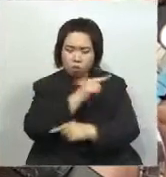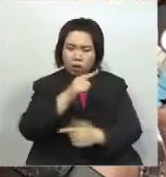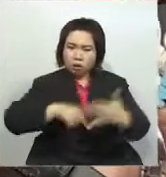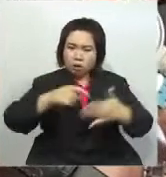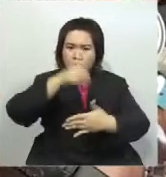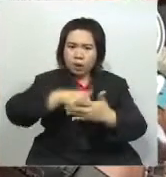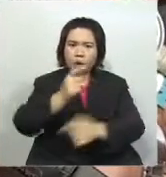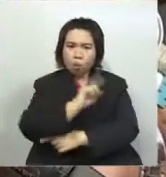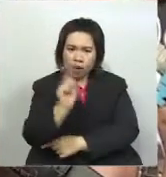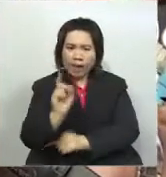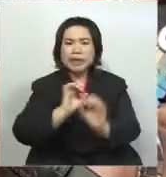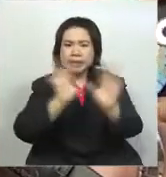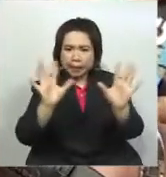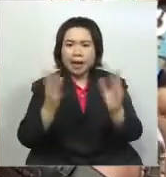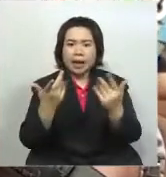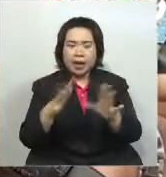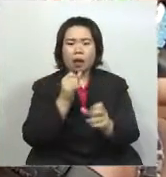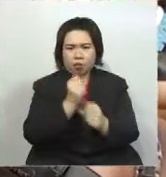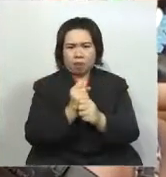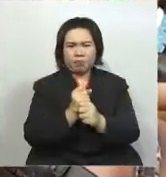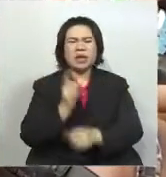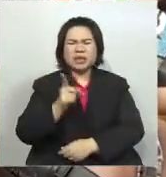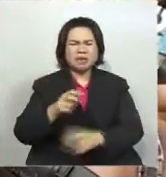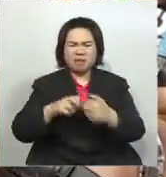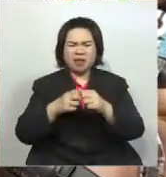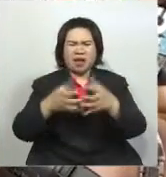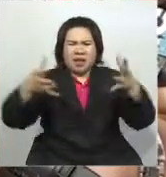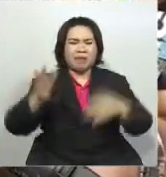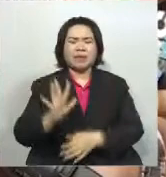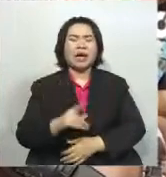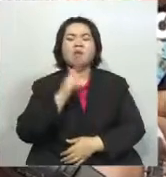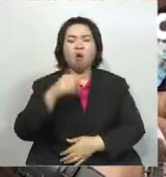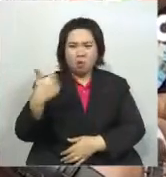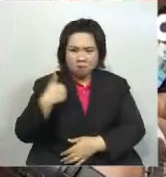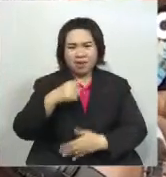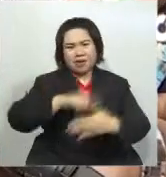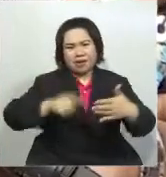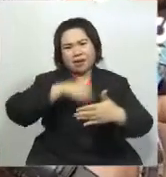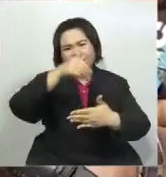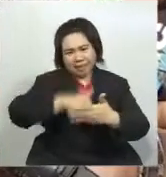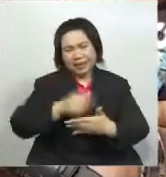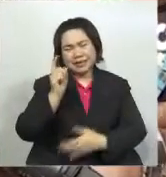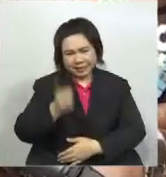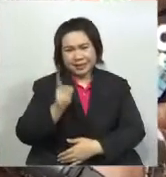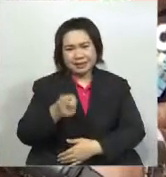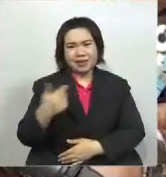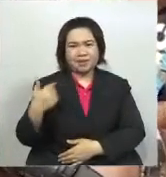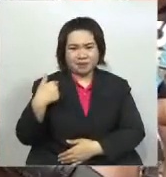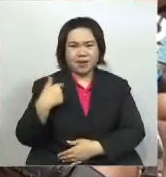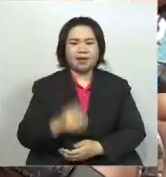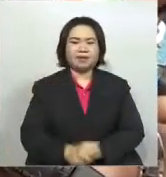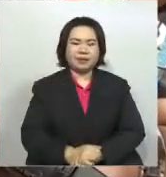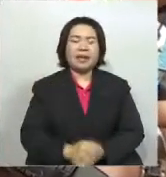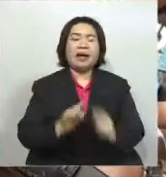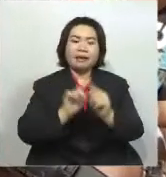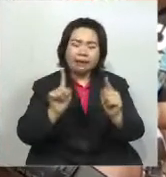อนแล้วจึงจะได้ทำเอาว่างั้นดีกว่าไม่ใช่เรื่องใหญ่โตอะไรมีเลือกตั้งแน่นอน 100% นะมีเลือกตั้งจ